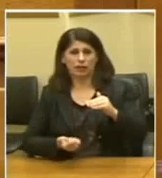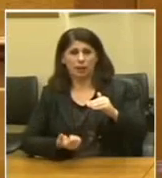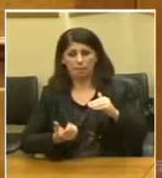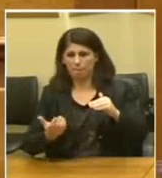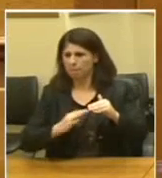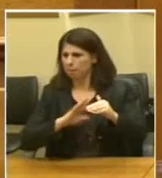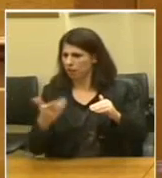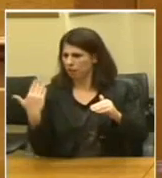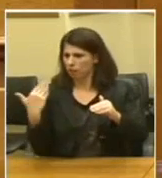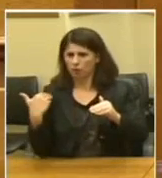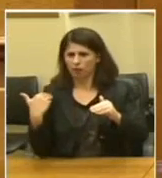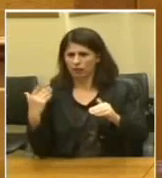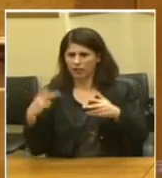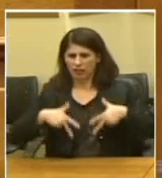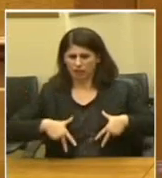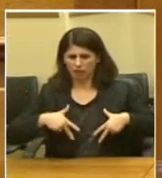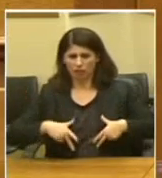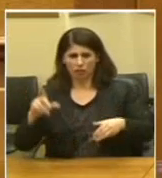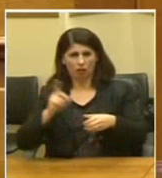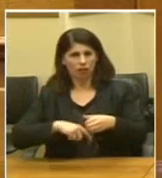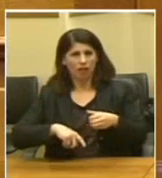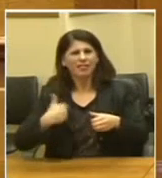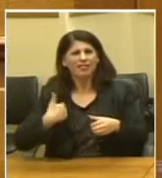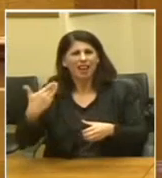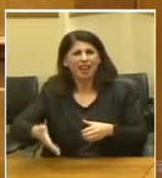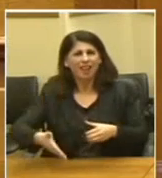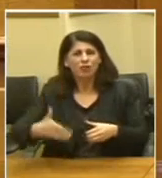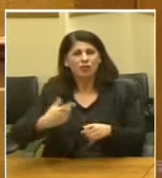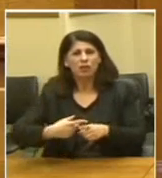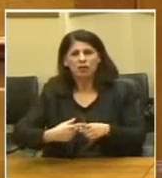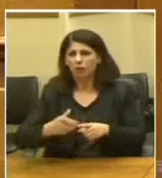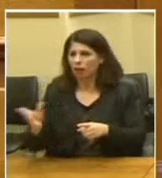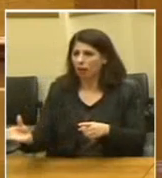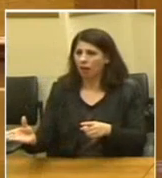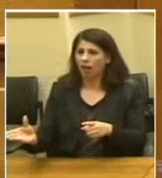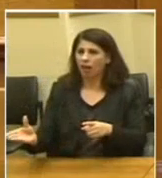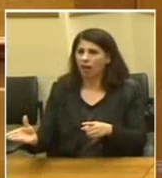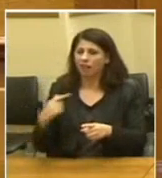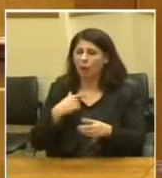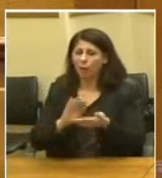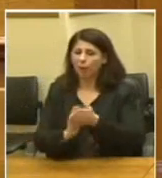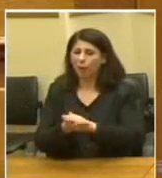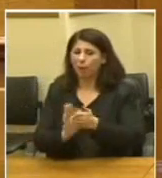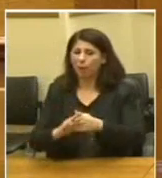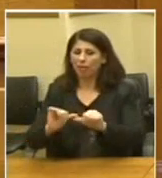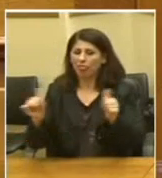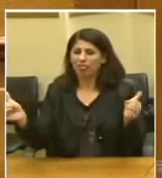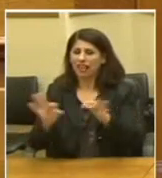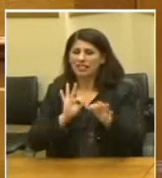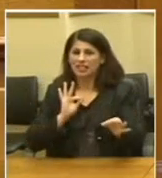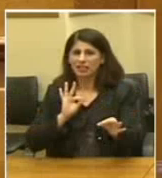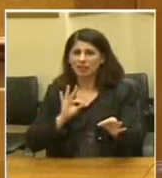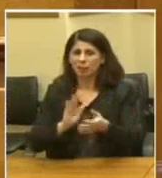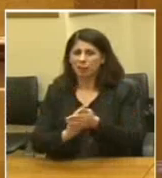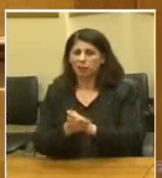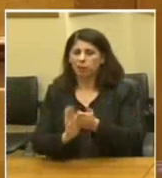πρότινος κυβερνητικό εταίρο, τι βγήκατε να πείτε στον ελληνικό λαό? Ότι είναι σικέ το διαζύγιο, ότι είναι φτιαχτή η διαφωνία,